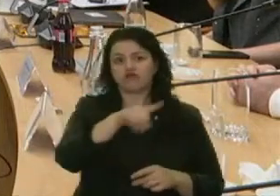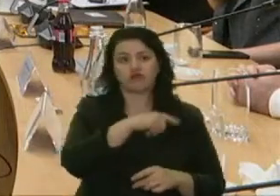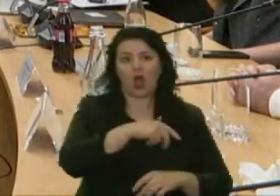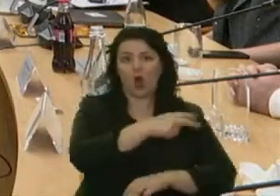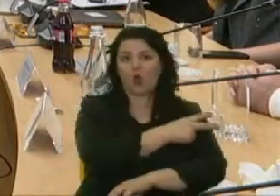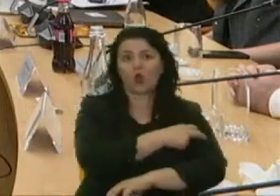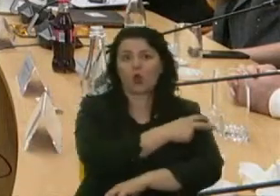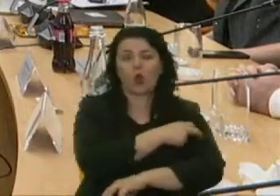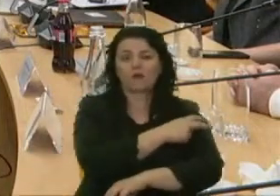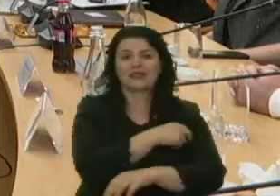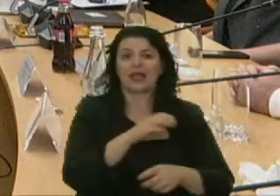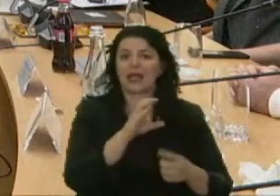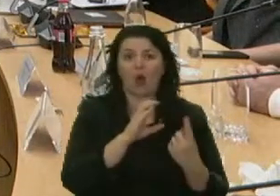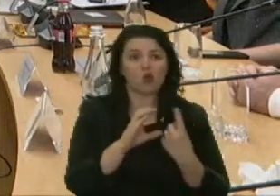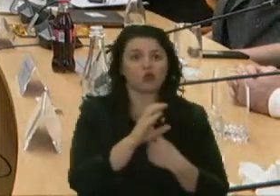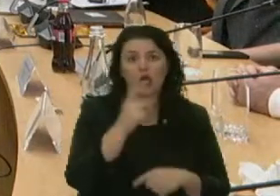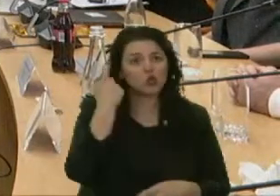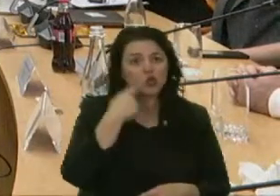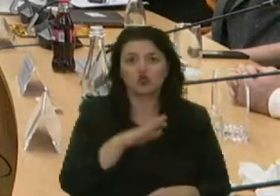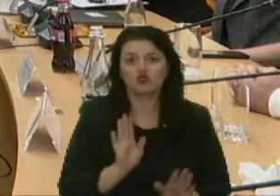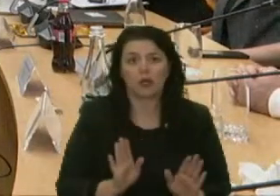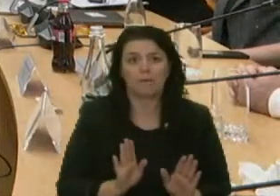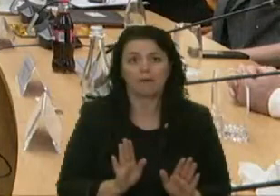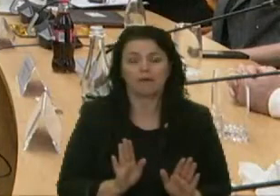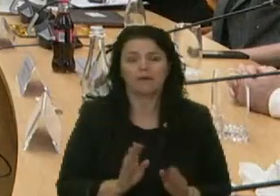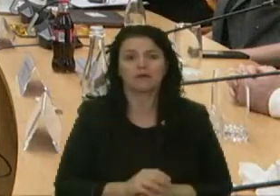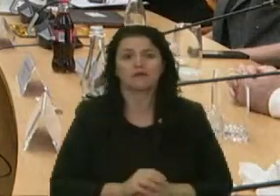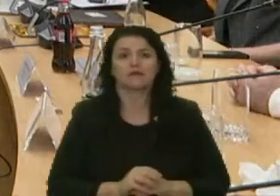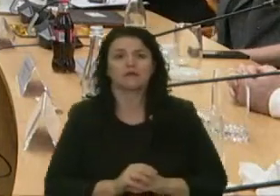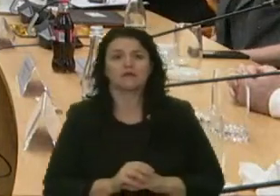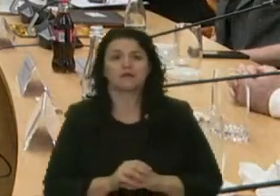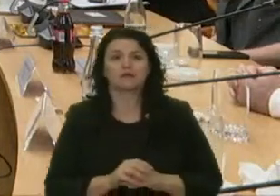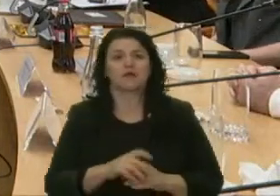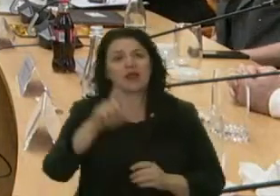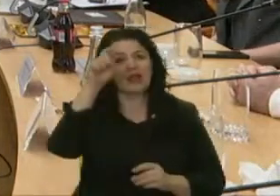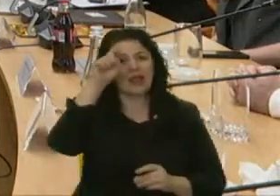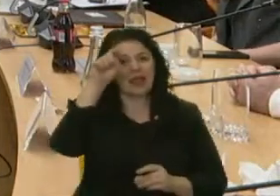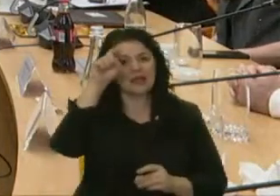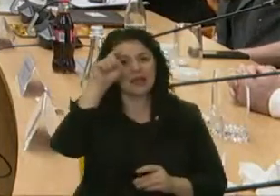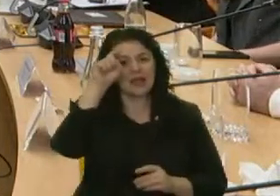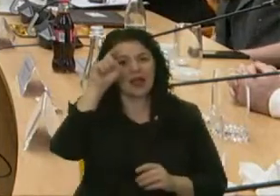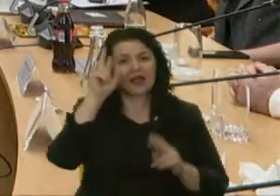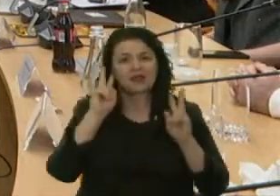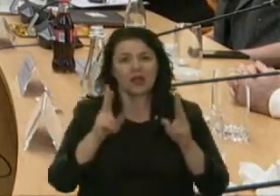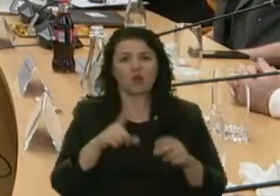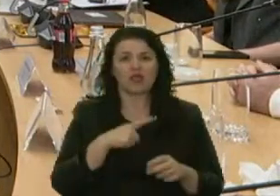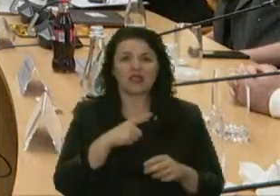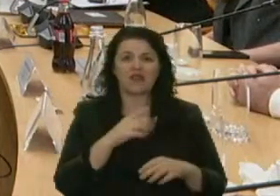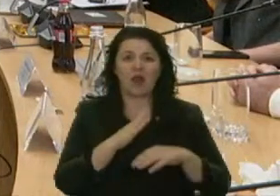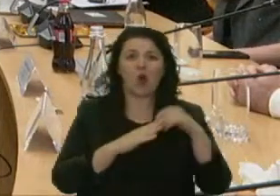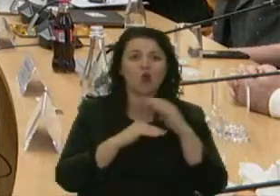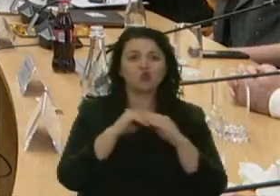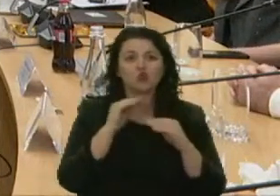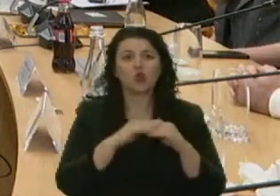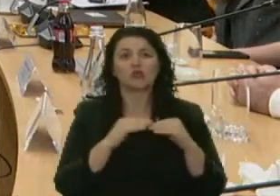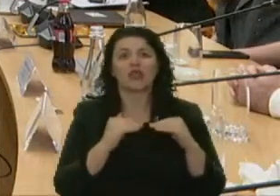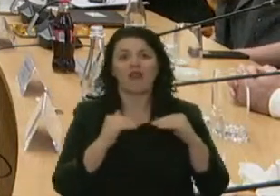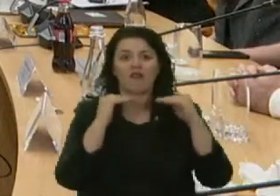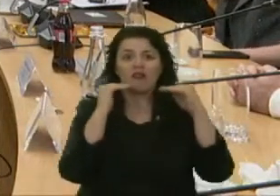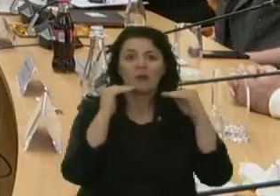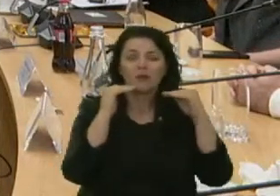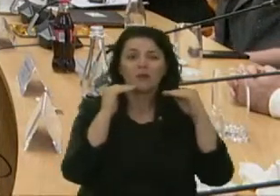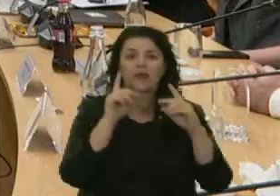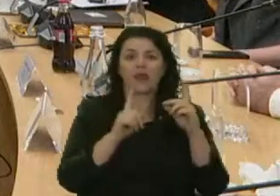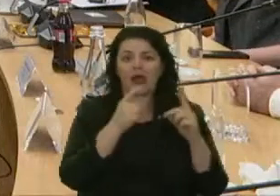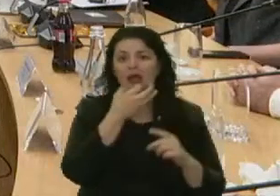Cultură nu i am văzut niciodată cred că ar trebui să privim constructiv lucrurile Da